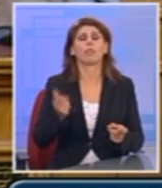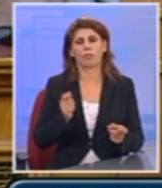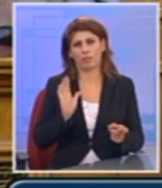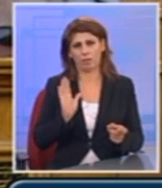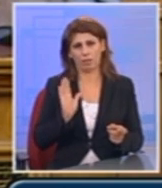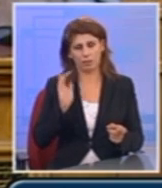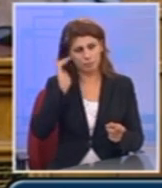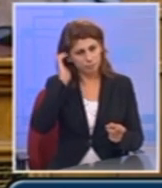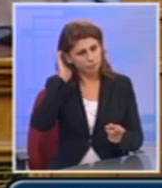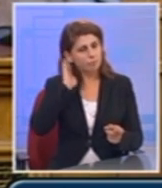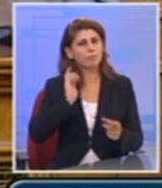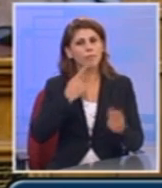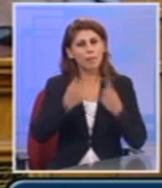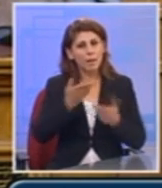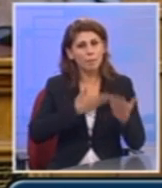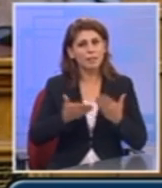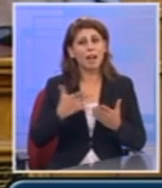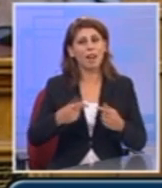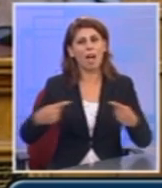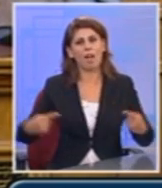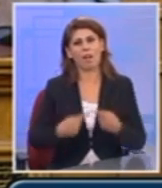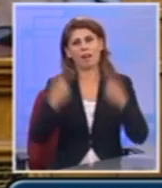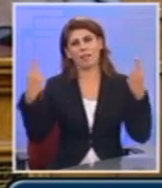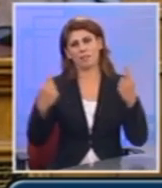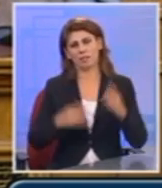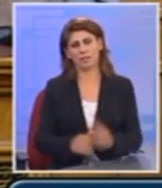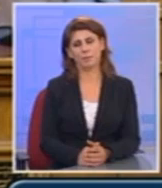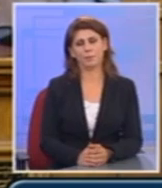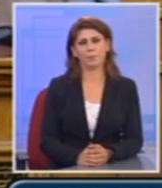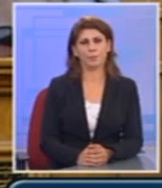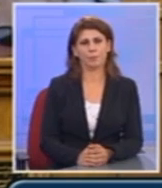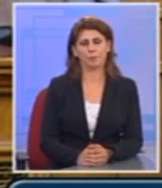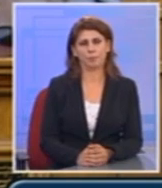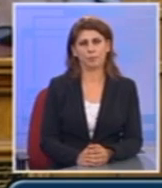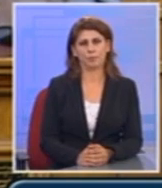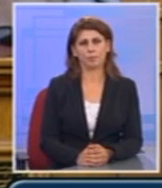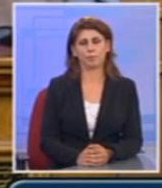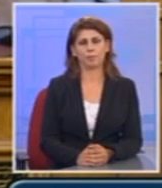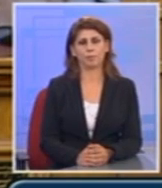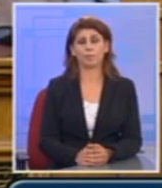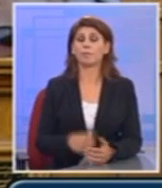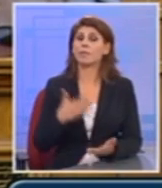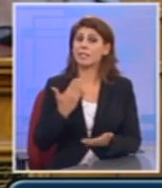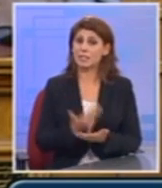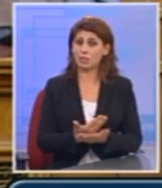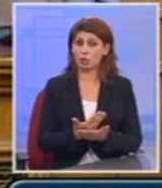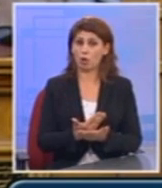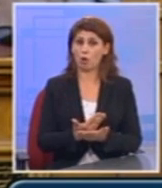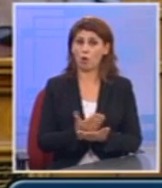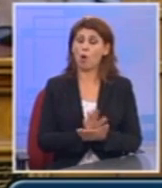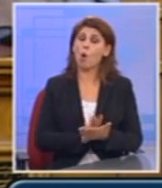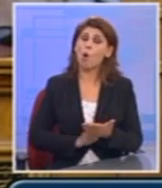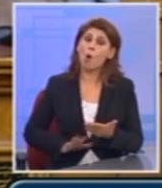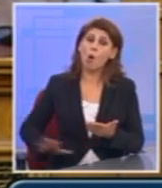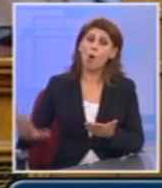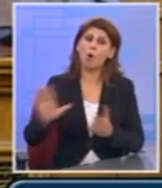γίνεται διαπραγμάτευση αλλά ρίξει θα ζητώ να αφήσουν όλοι